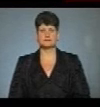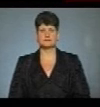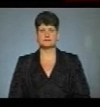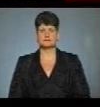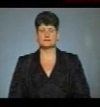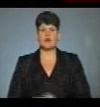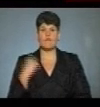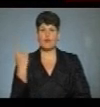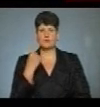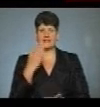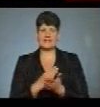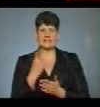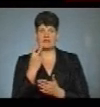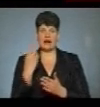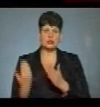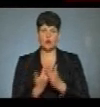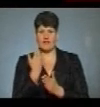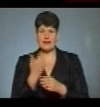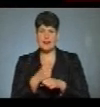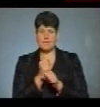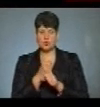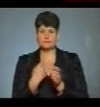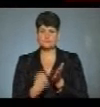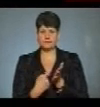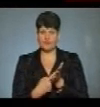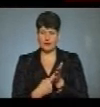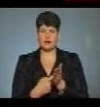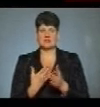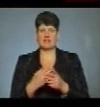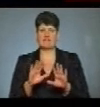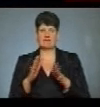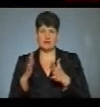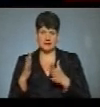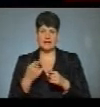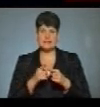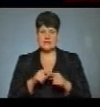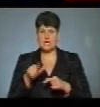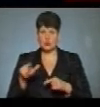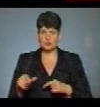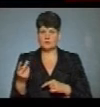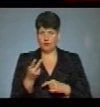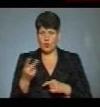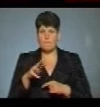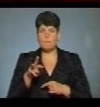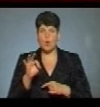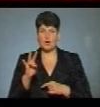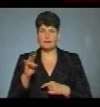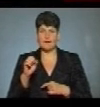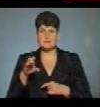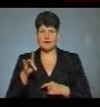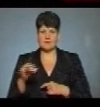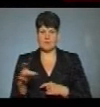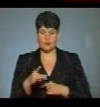В області є два нових лабораторно підтверджених випадки коронавірусу. Це люди з Монастирського району.